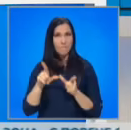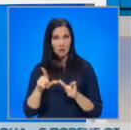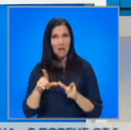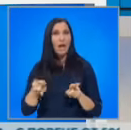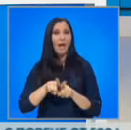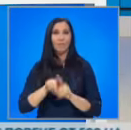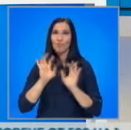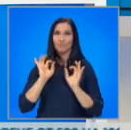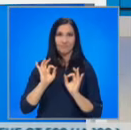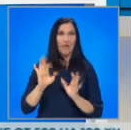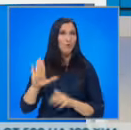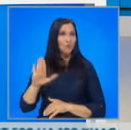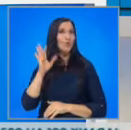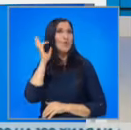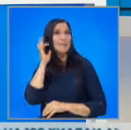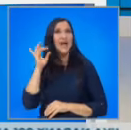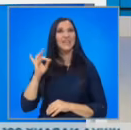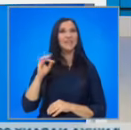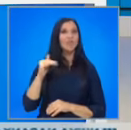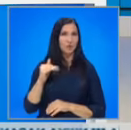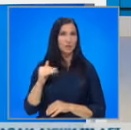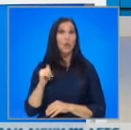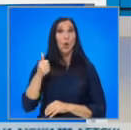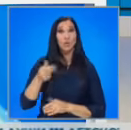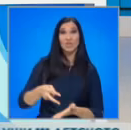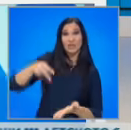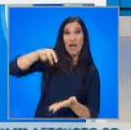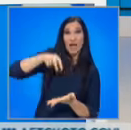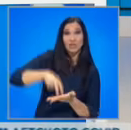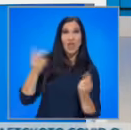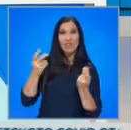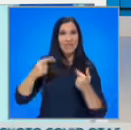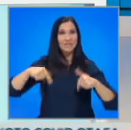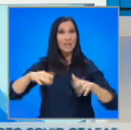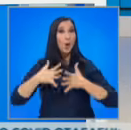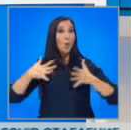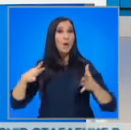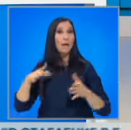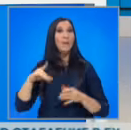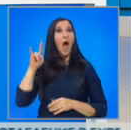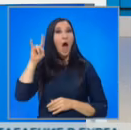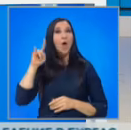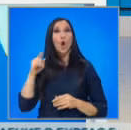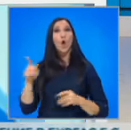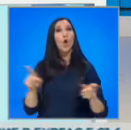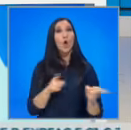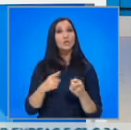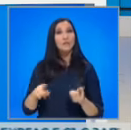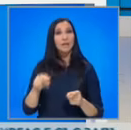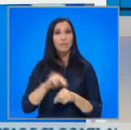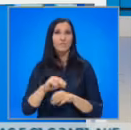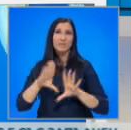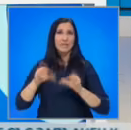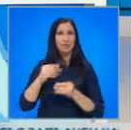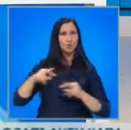както действително се казва Рич Форестър, утре ще се качи на сцената на голям рок-концерт в Пловдив, заедно с други известни изпълнители.